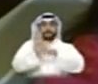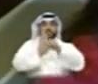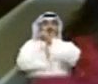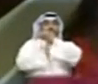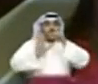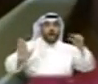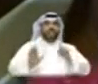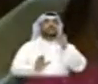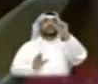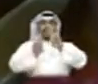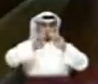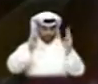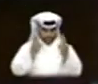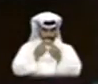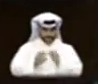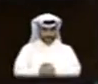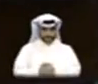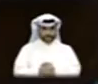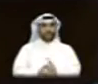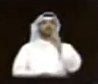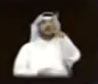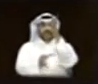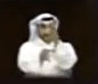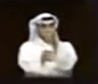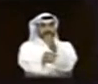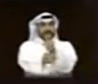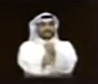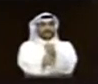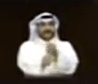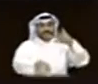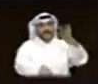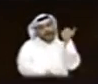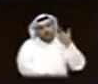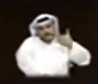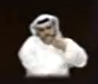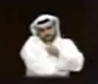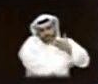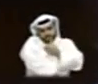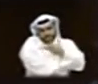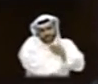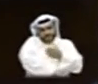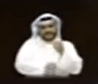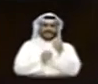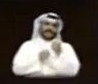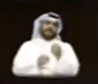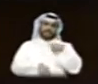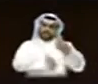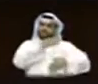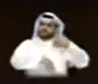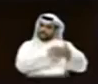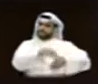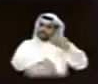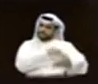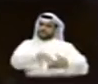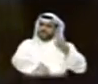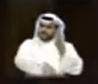أدرجت تحت أجندة المؤتمر. سيطرة على الجرعة الدوز بحد ذاتها أو بطريقة استيقاف